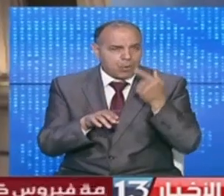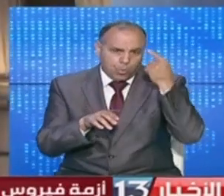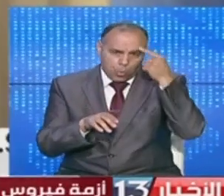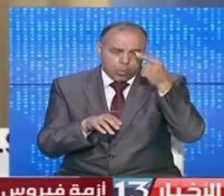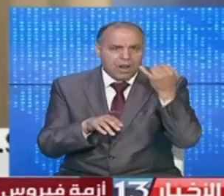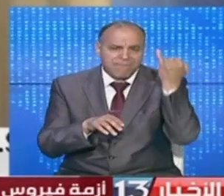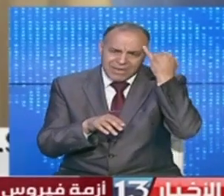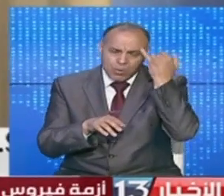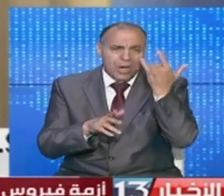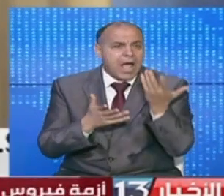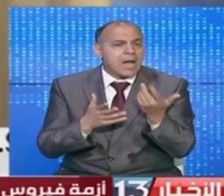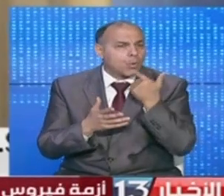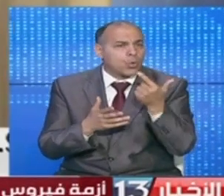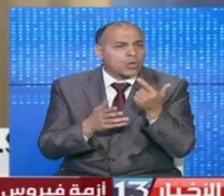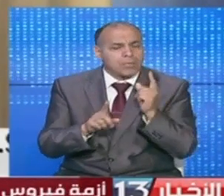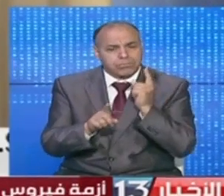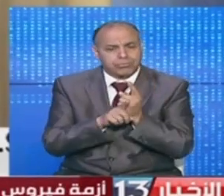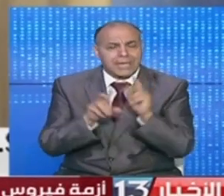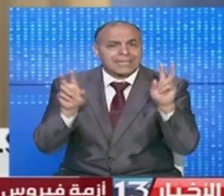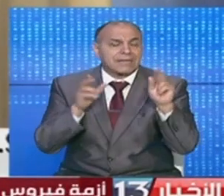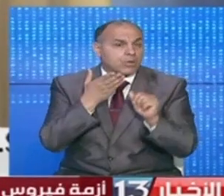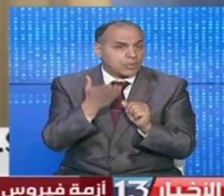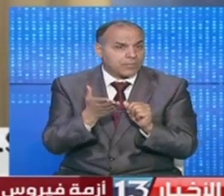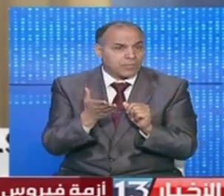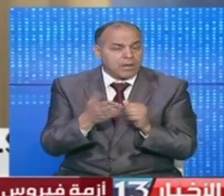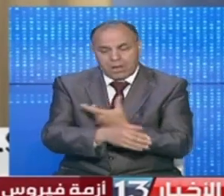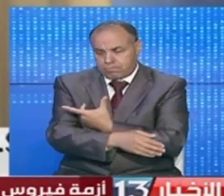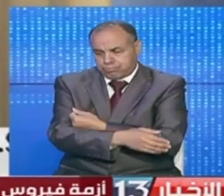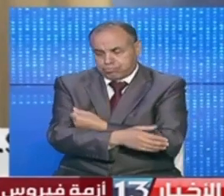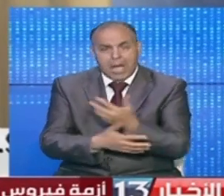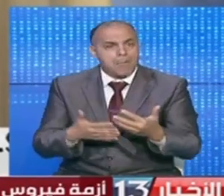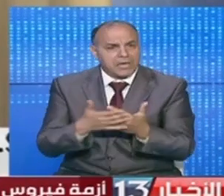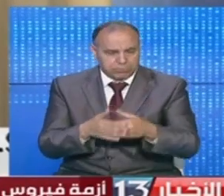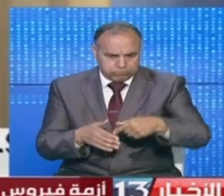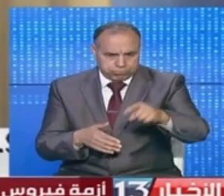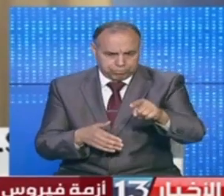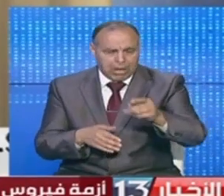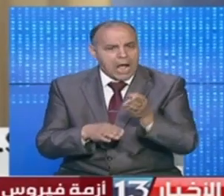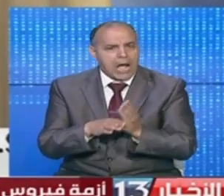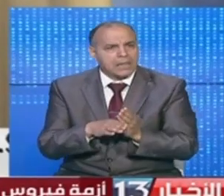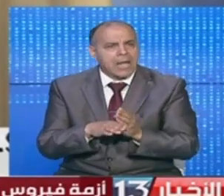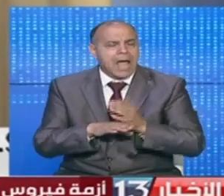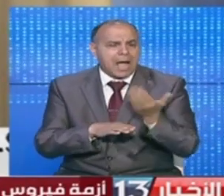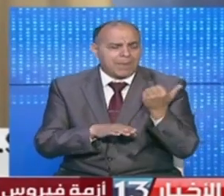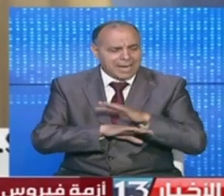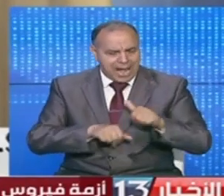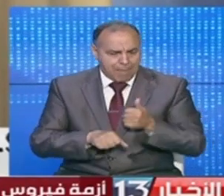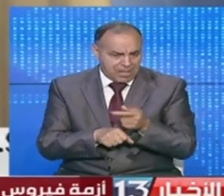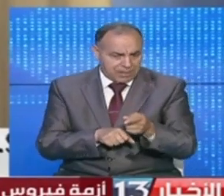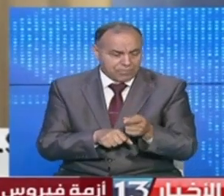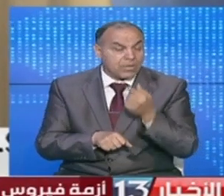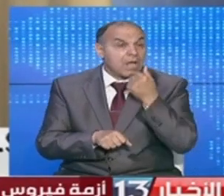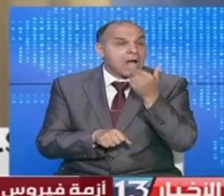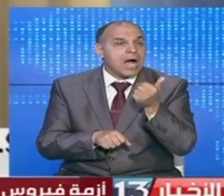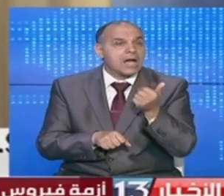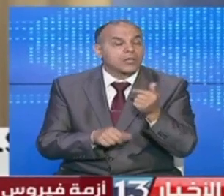كل المبادرات حين أعلن في لقاء تلفزيوني أن لقاحا أمريكيا سيكون متاحا قبل نهاية العام الحالي. يأتي